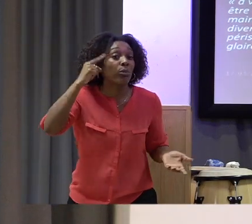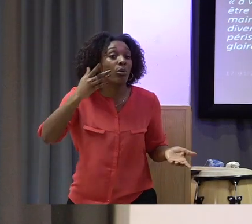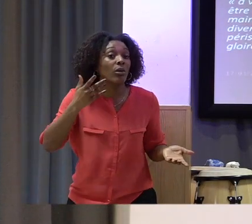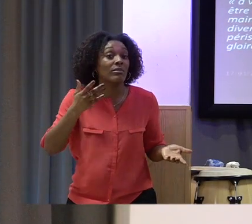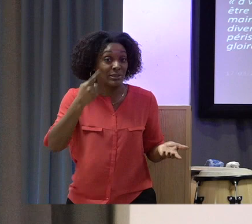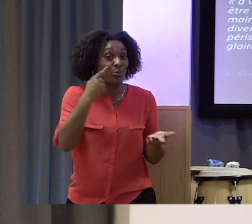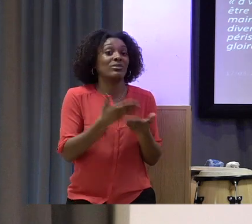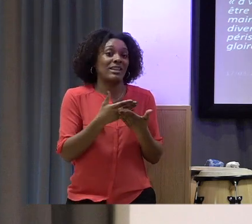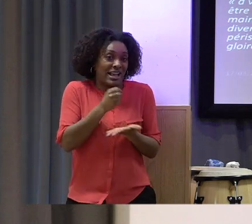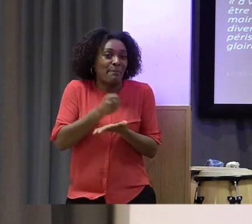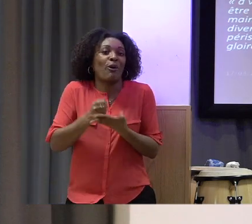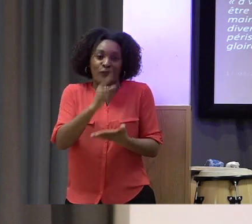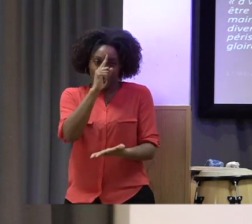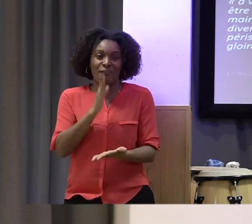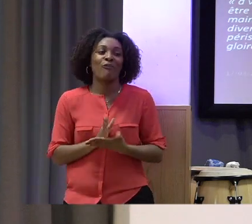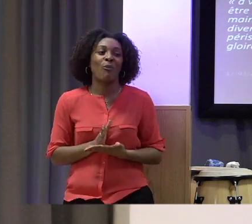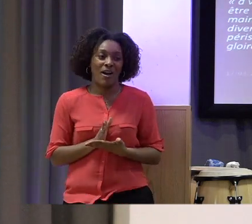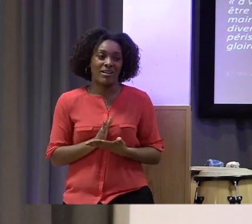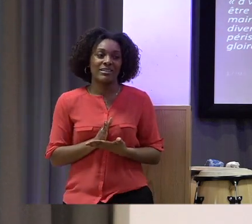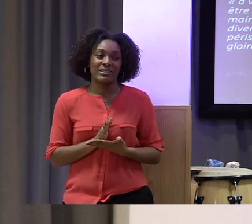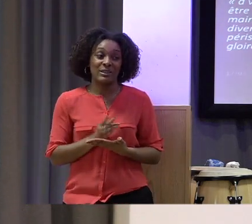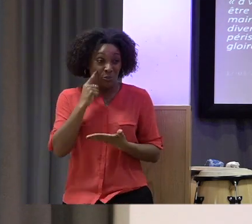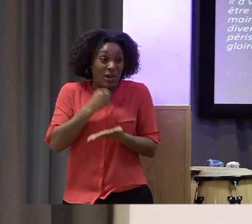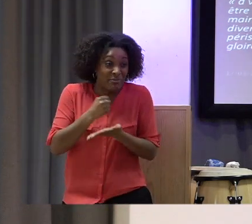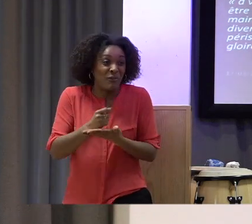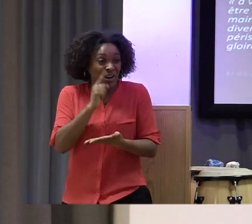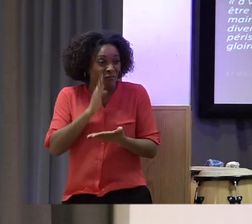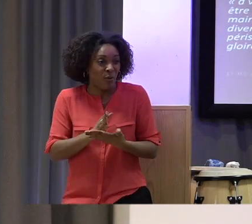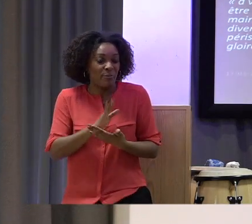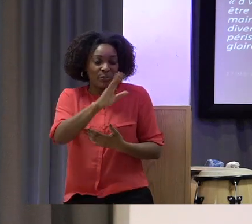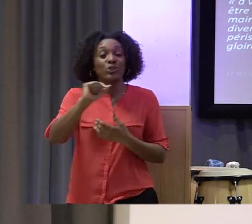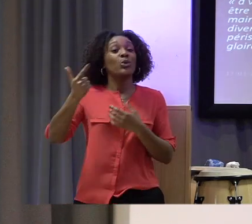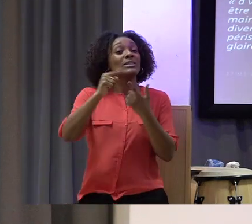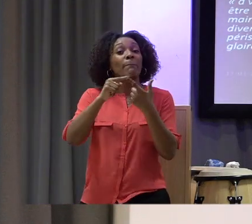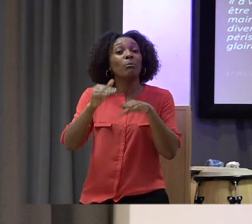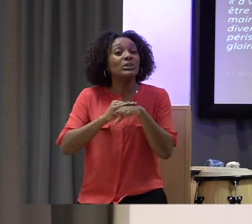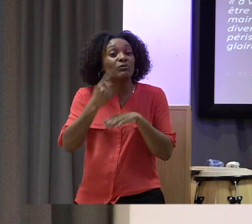La deuxième raison, pour moi, elle est beaucoup plus circonstancielle.